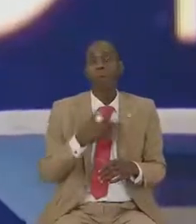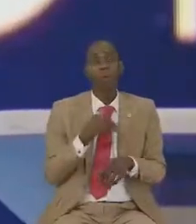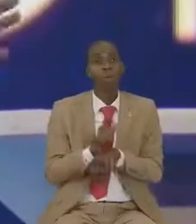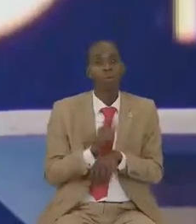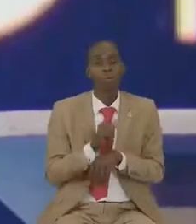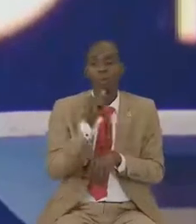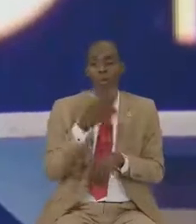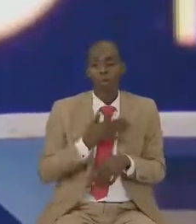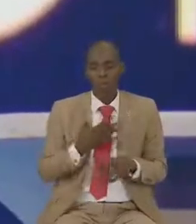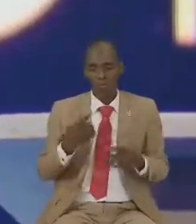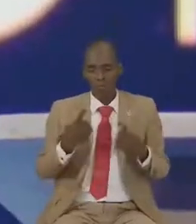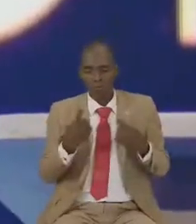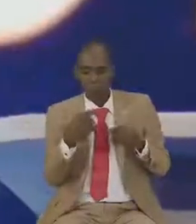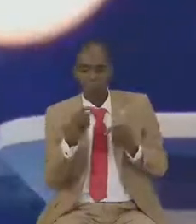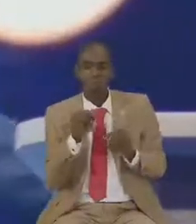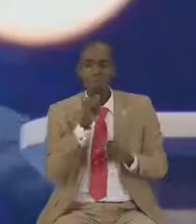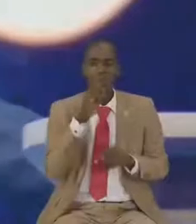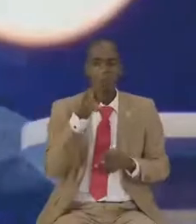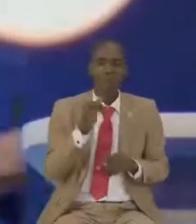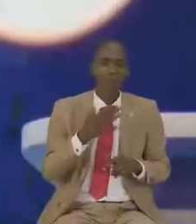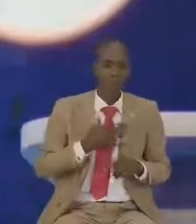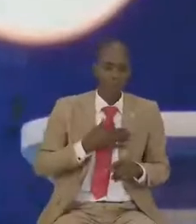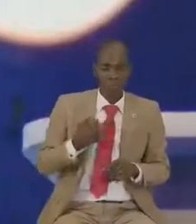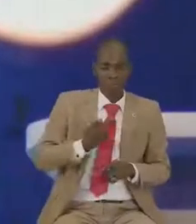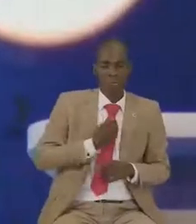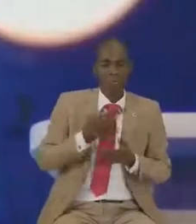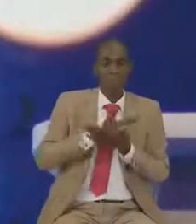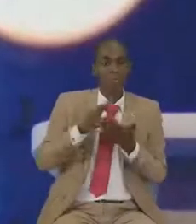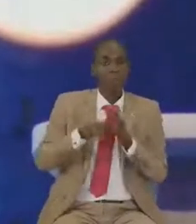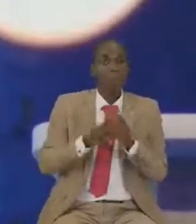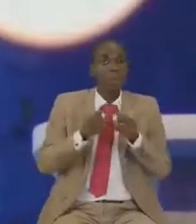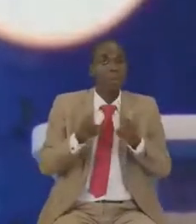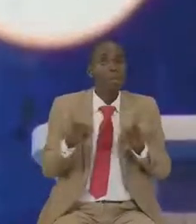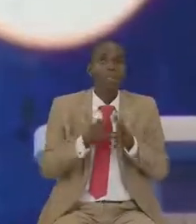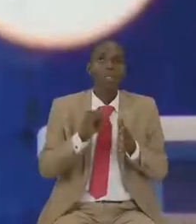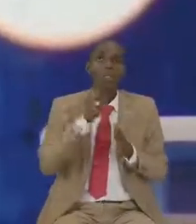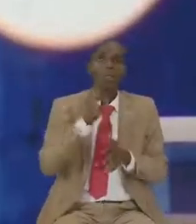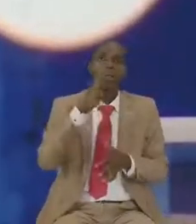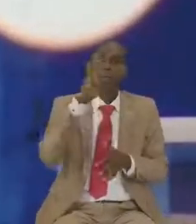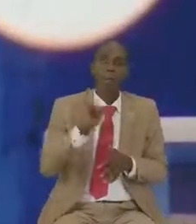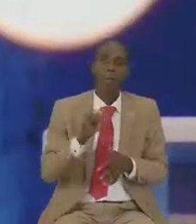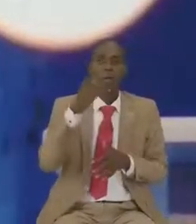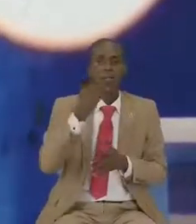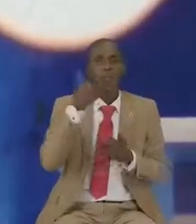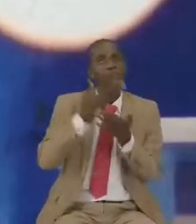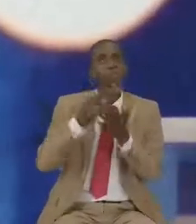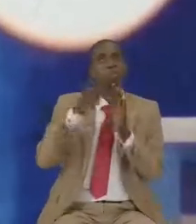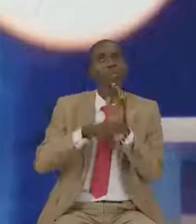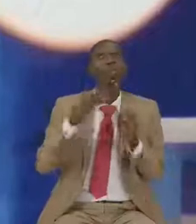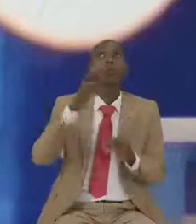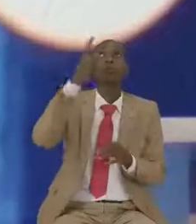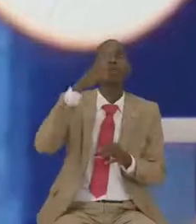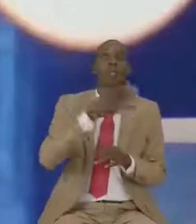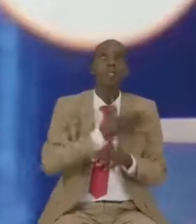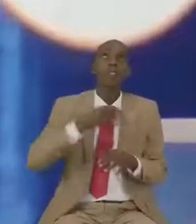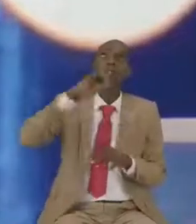et dites, ce n'est pas par mes œuvres, ce n'est pas par mes efforts, ce n'est pas par ma